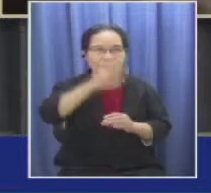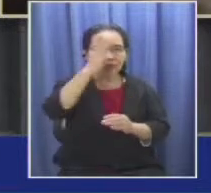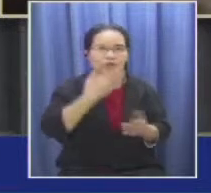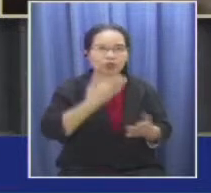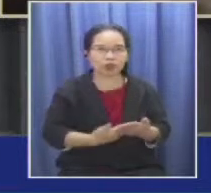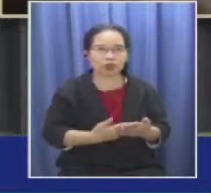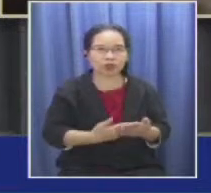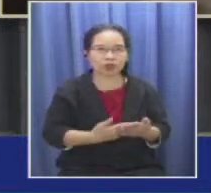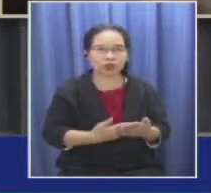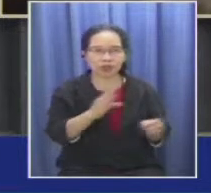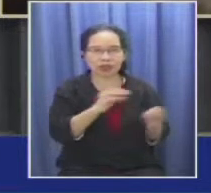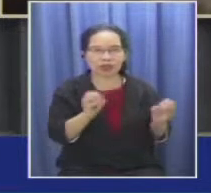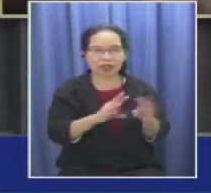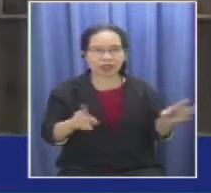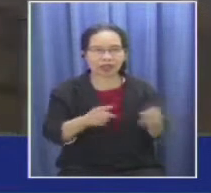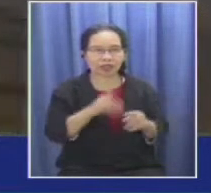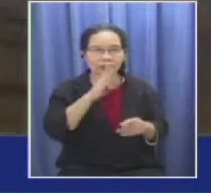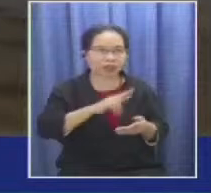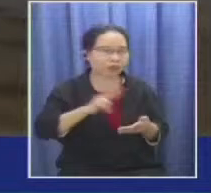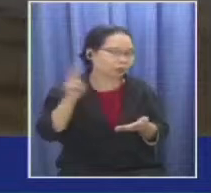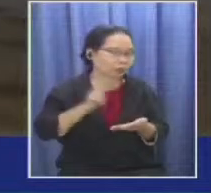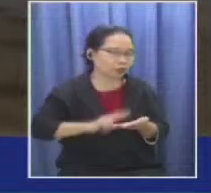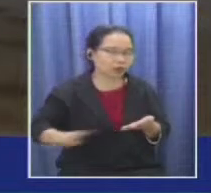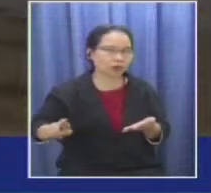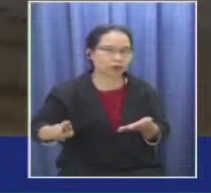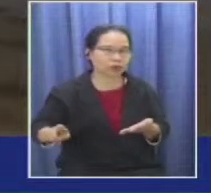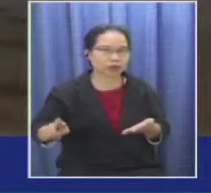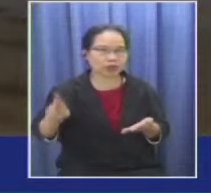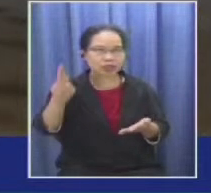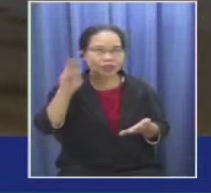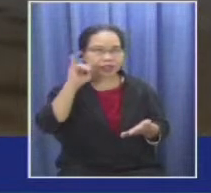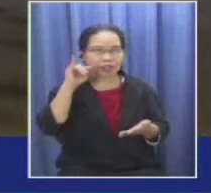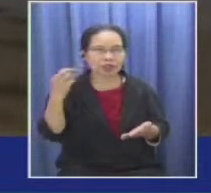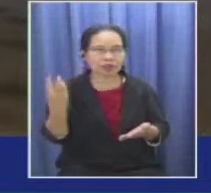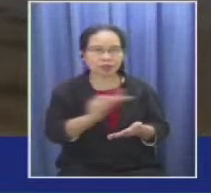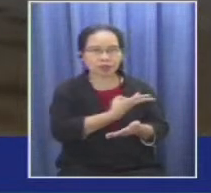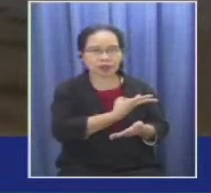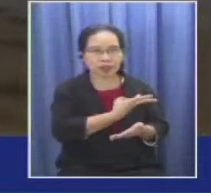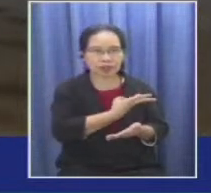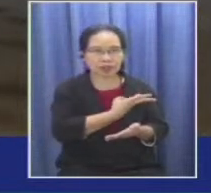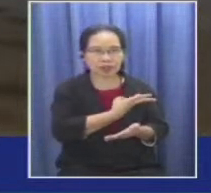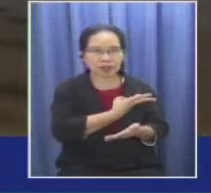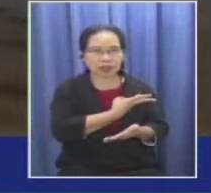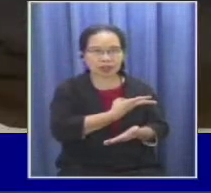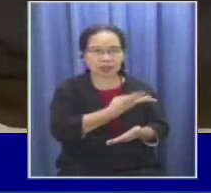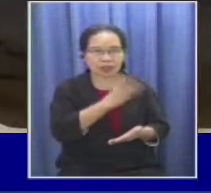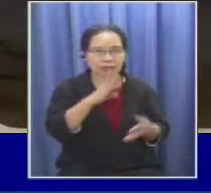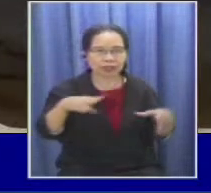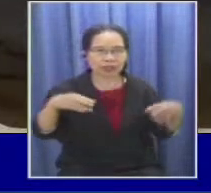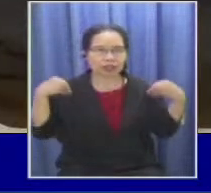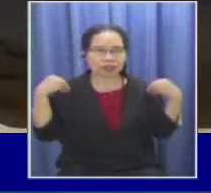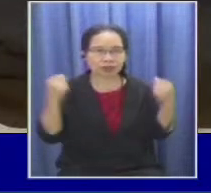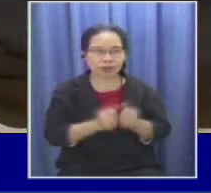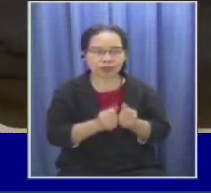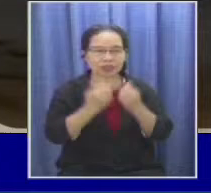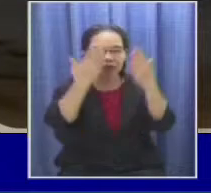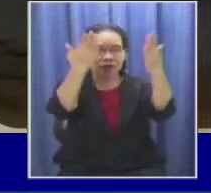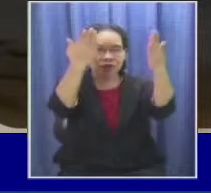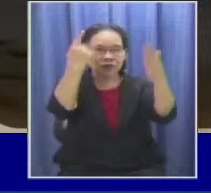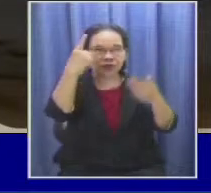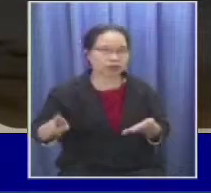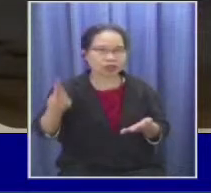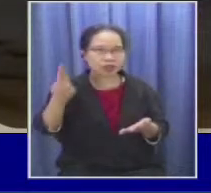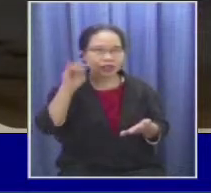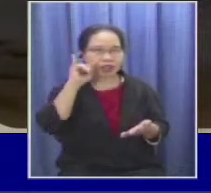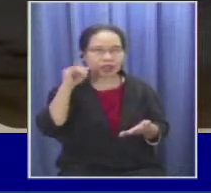eye nsumu nantwie ansana wu bedie no Kristo mmaransɛm a wo ho ma Kristofoɔ no